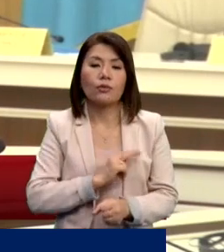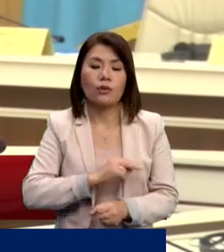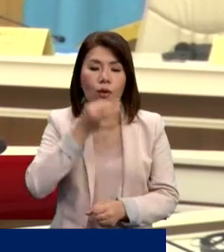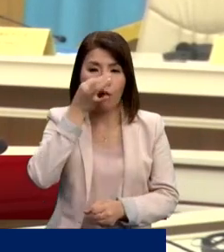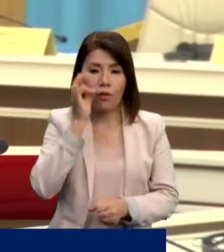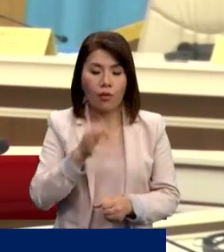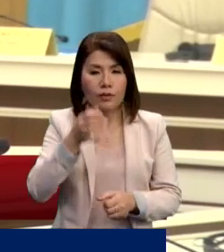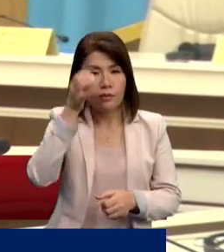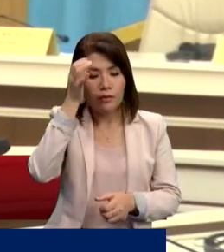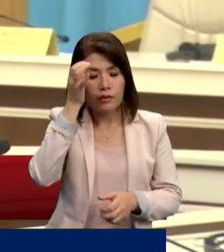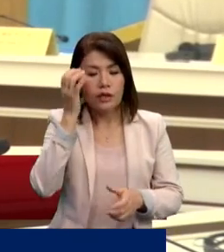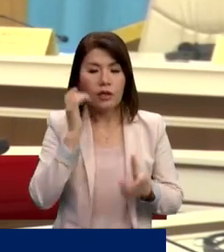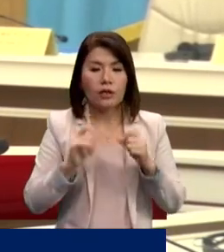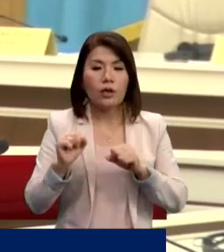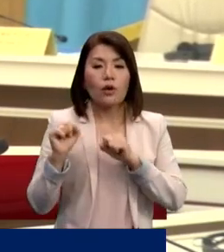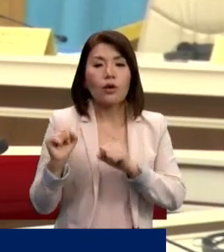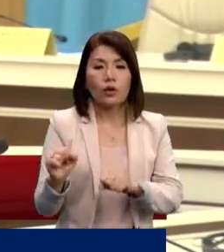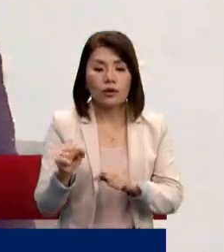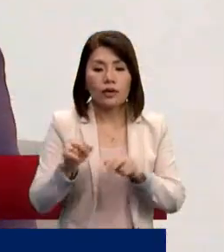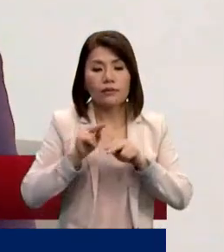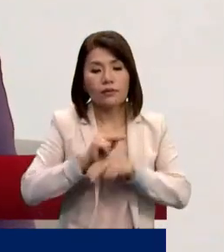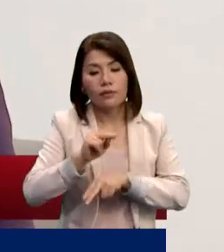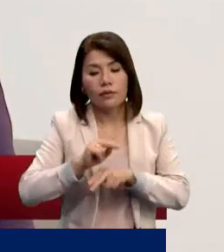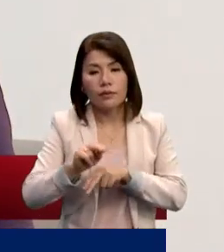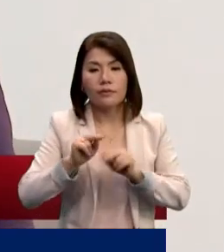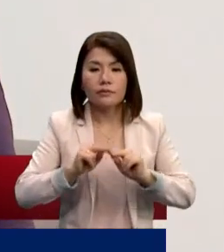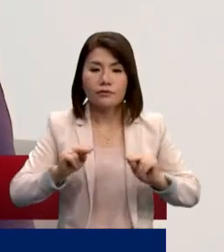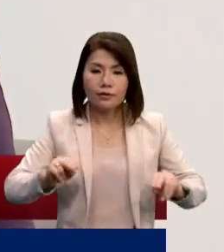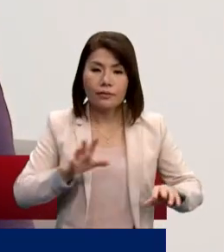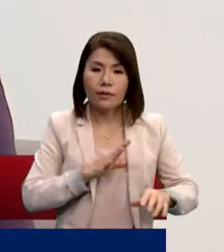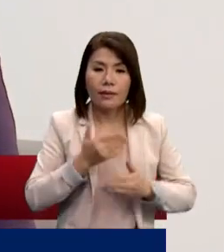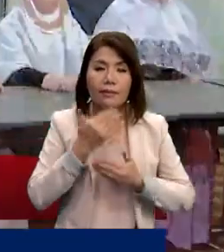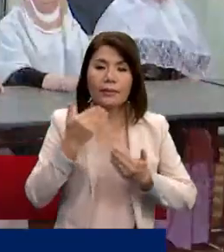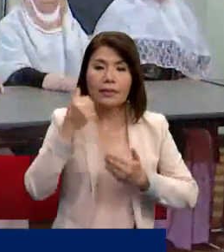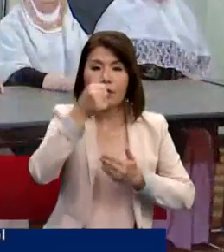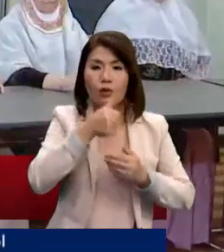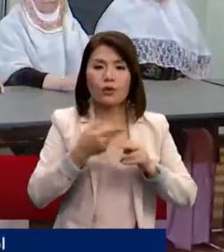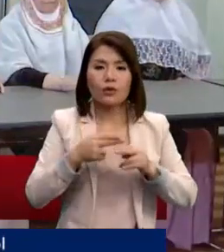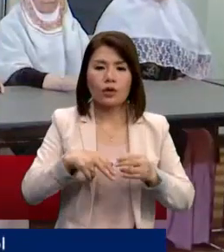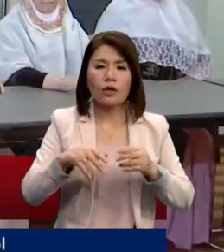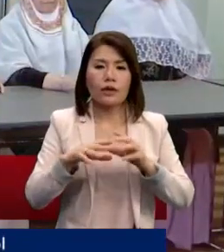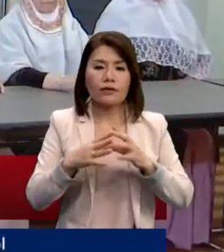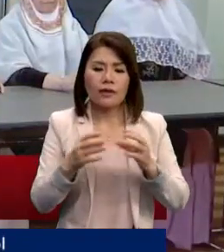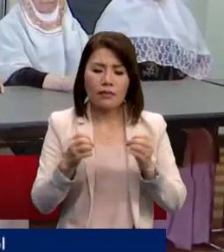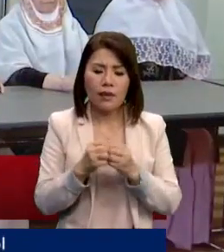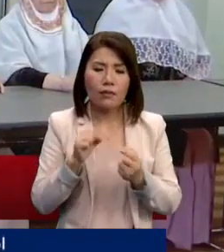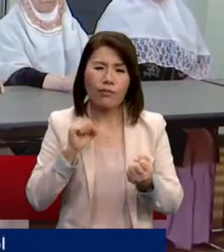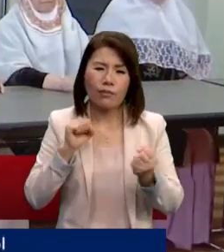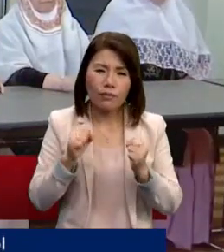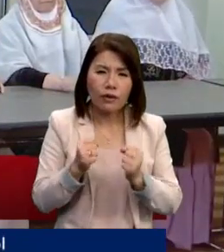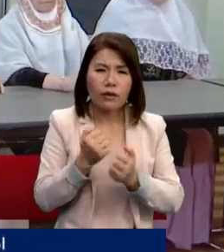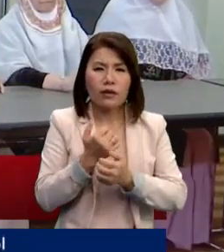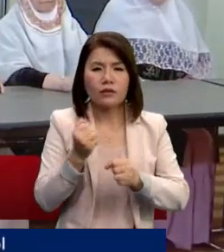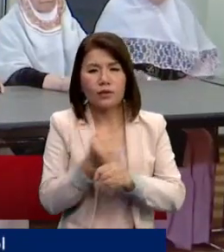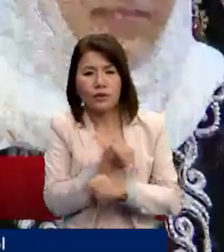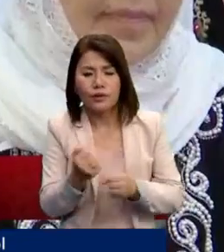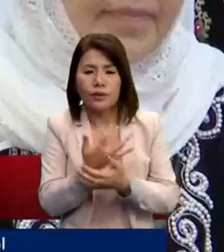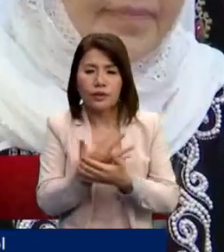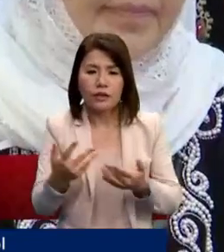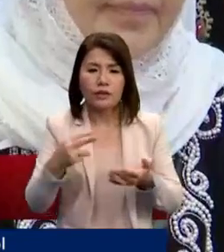беру саласында құқықтан сабақ берген екен. Ал соңғы жылдары тұрмыстық зорлық зомбылыққа қарсы әлеуметтік